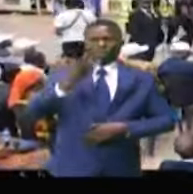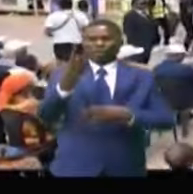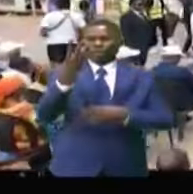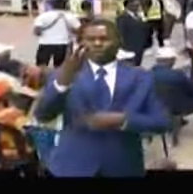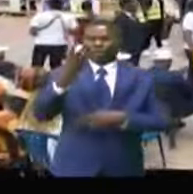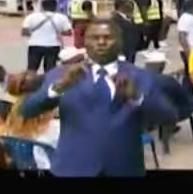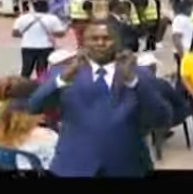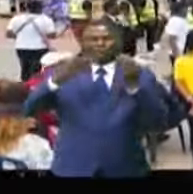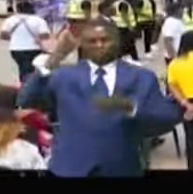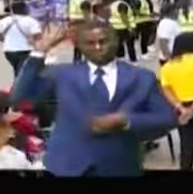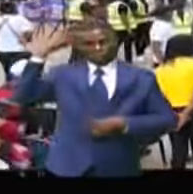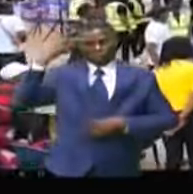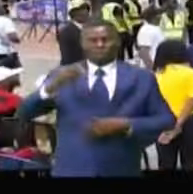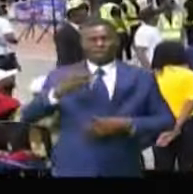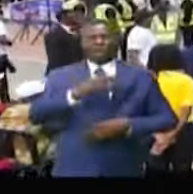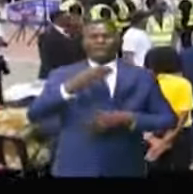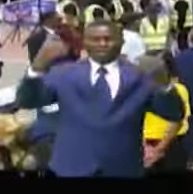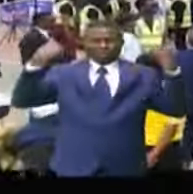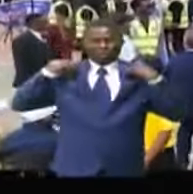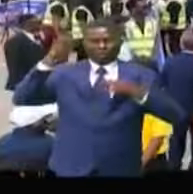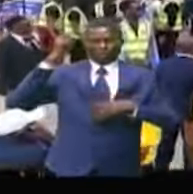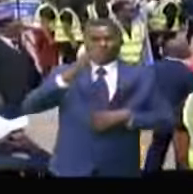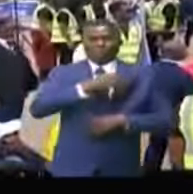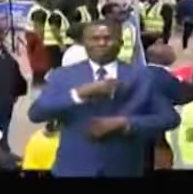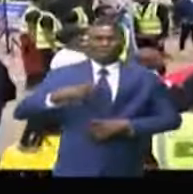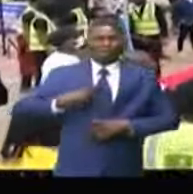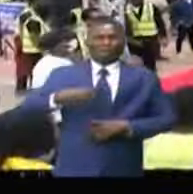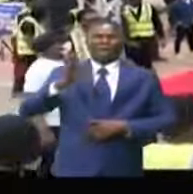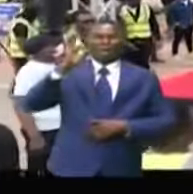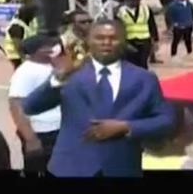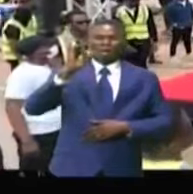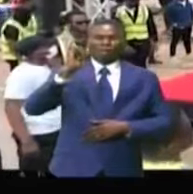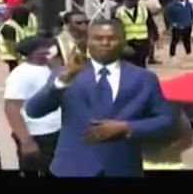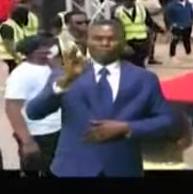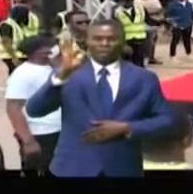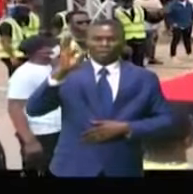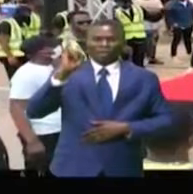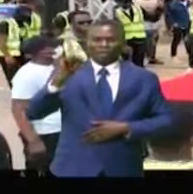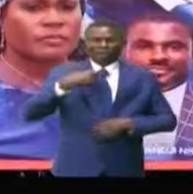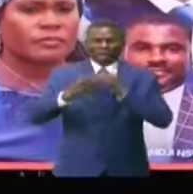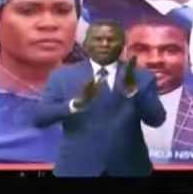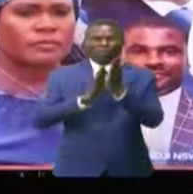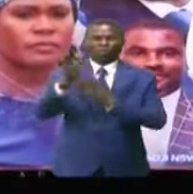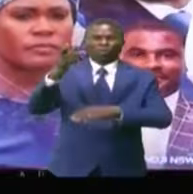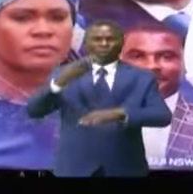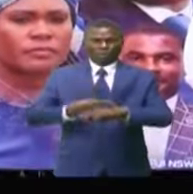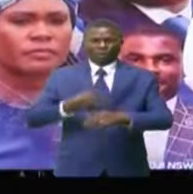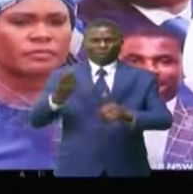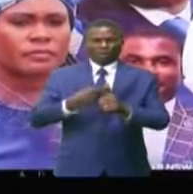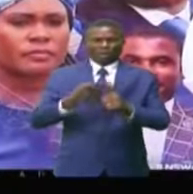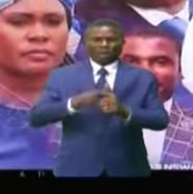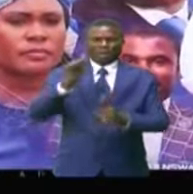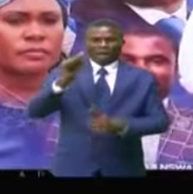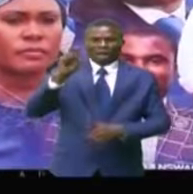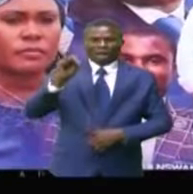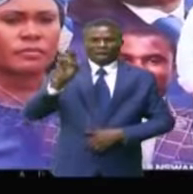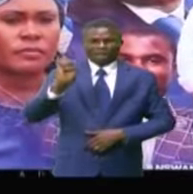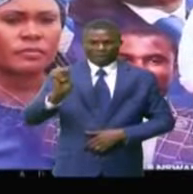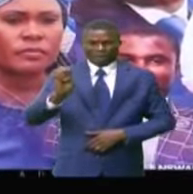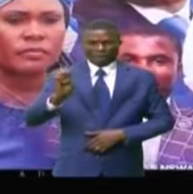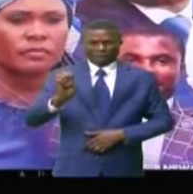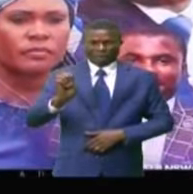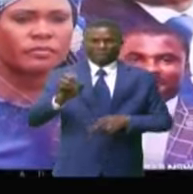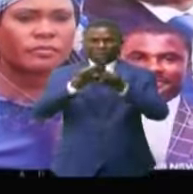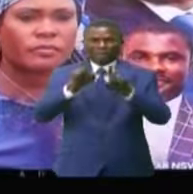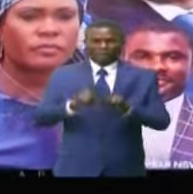plateformes, dont son excellence Fifi Masuka Saini et autorité morale, a débuté à 15h. Il s'agit des AN, A24